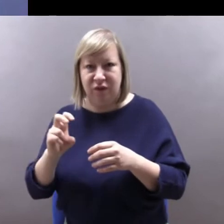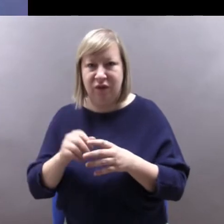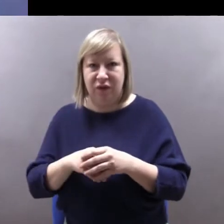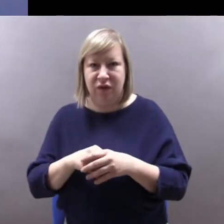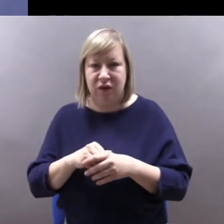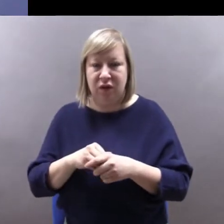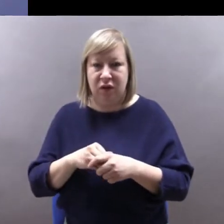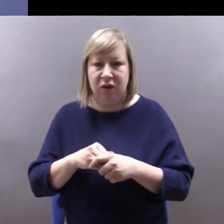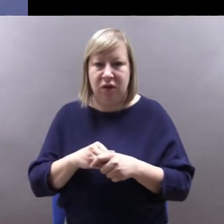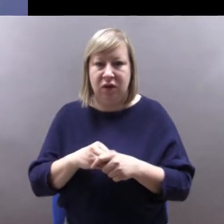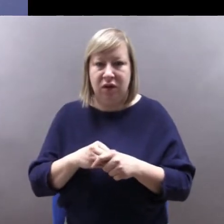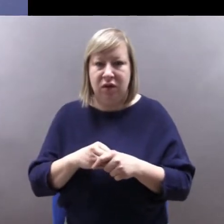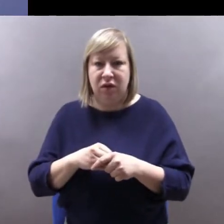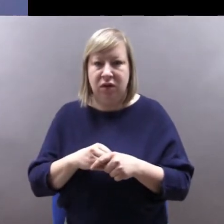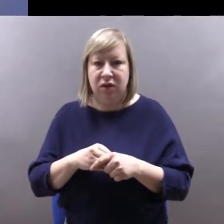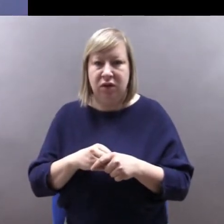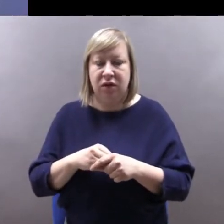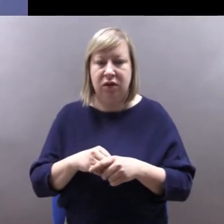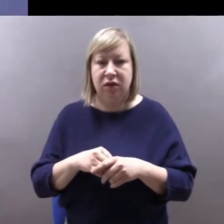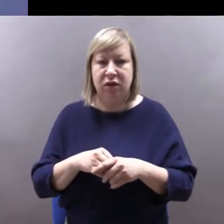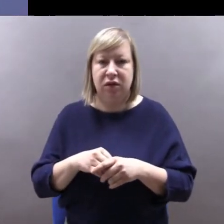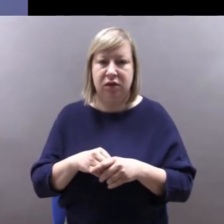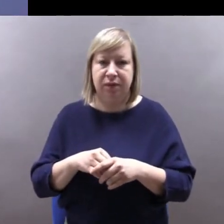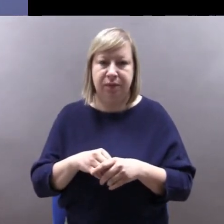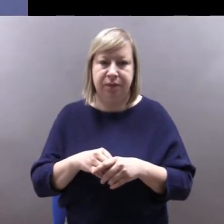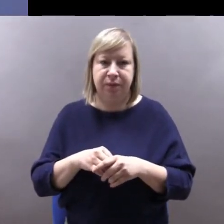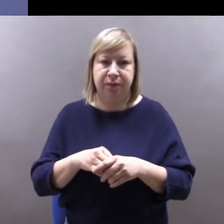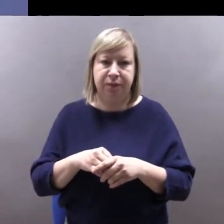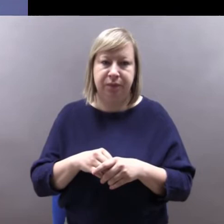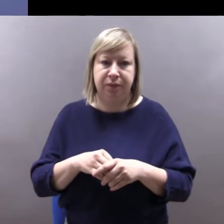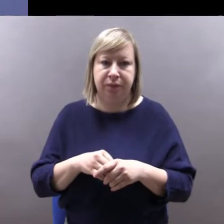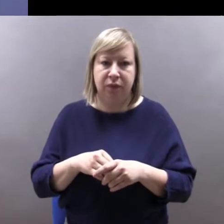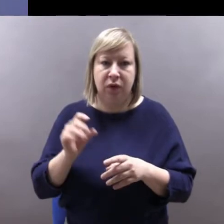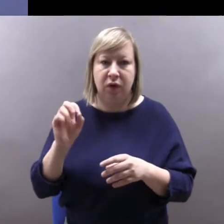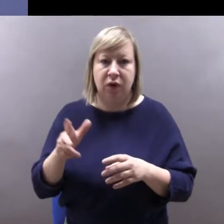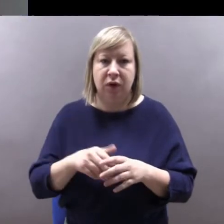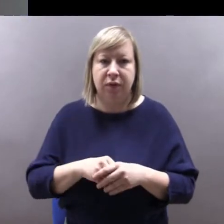Raczej platforma schodowa no słabo się sprawdza w takich sytuacjach.